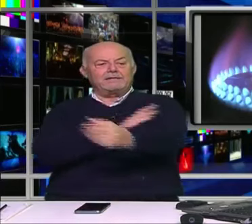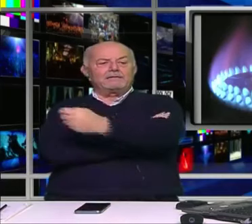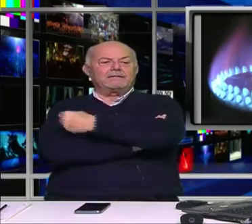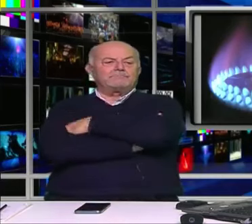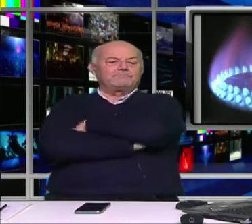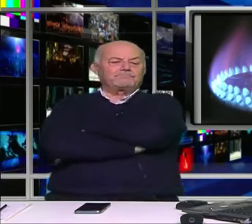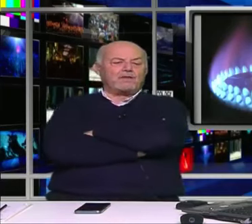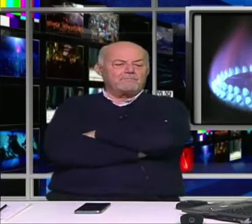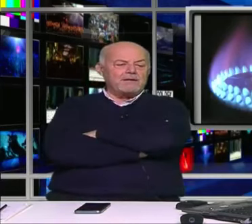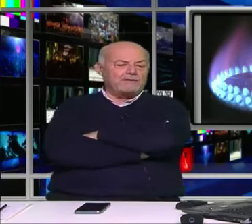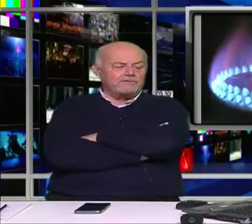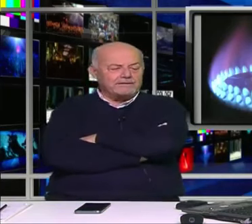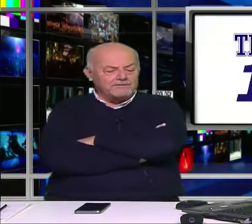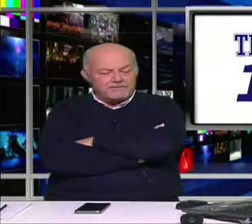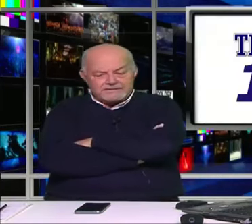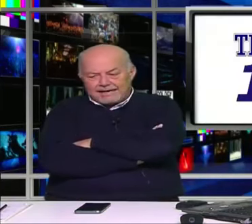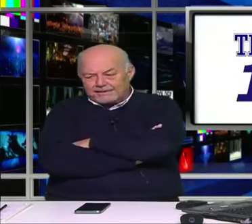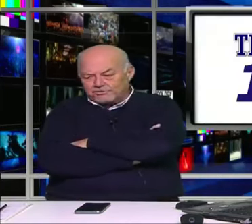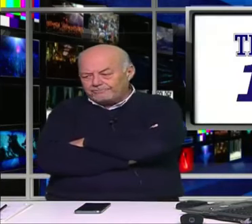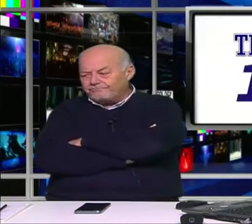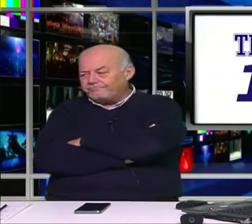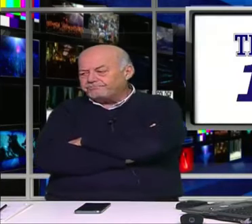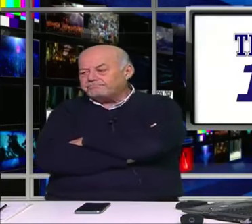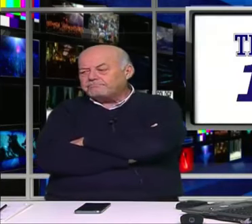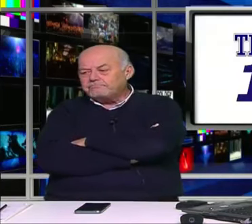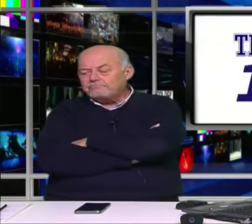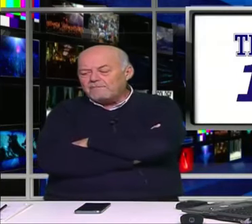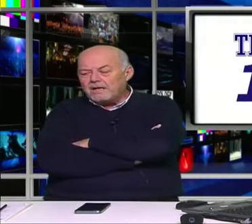ieri mi hanno intervistato,